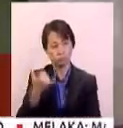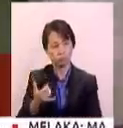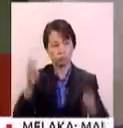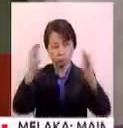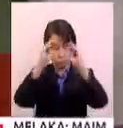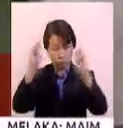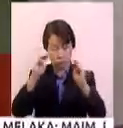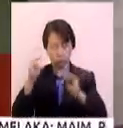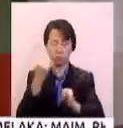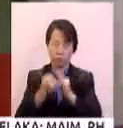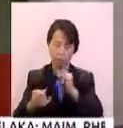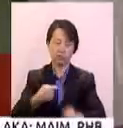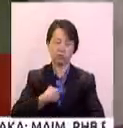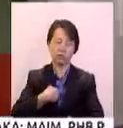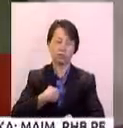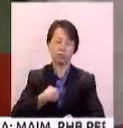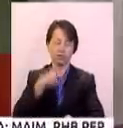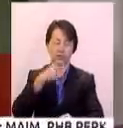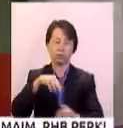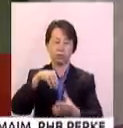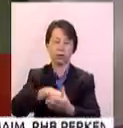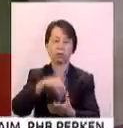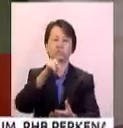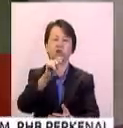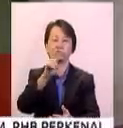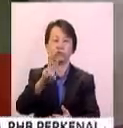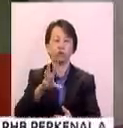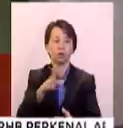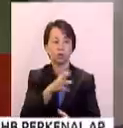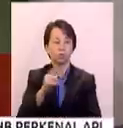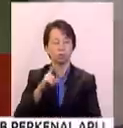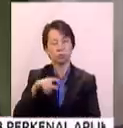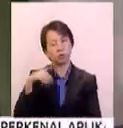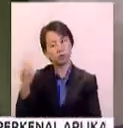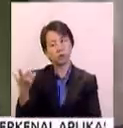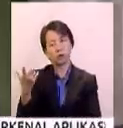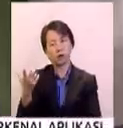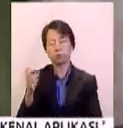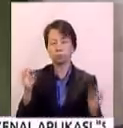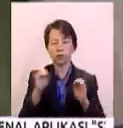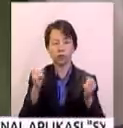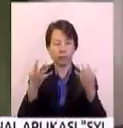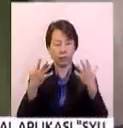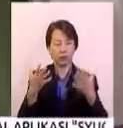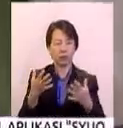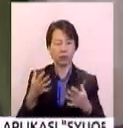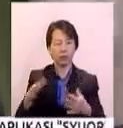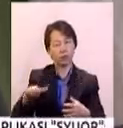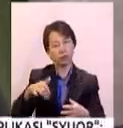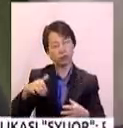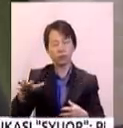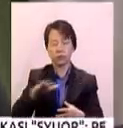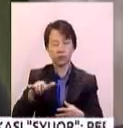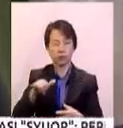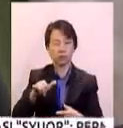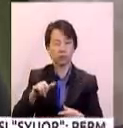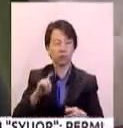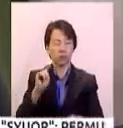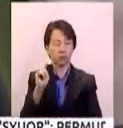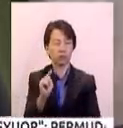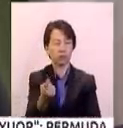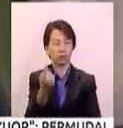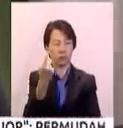musim terakhir saya, ya, dan kelainan dia tak ada banyak, dia lebih kurang sama.